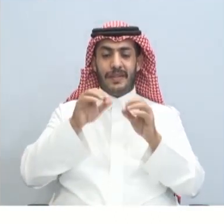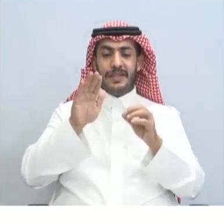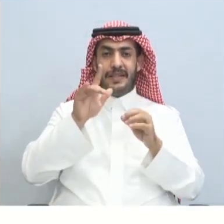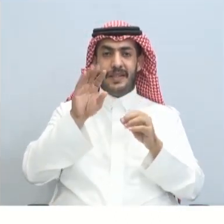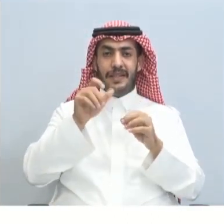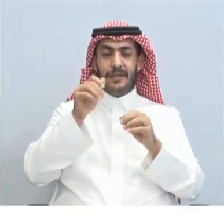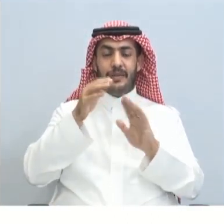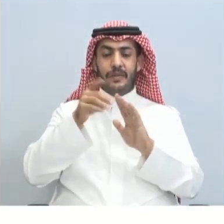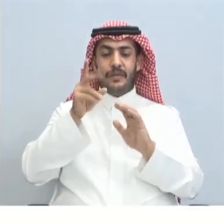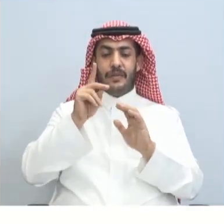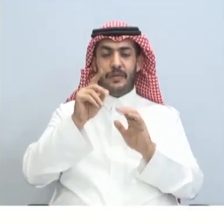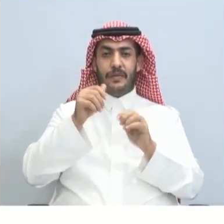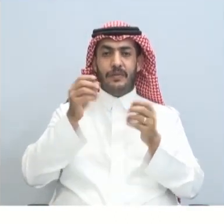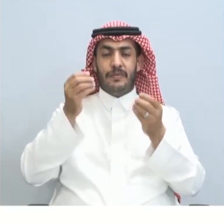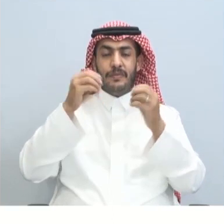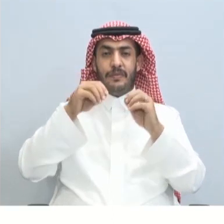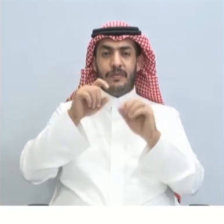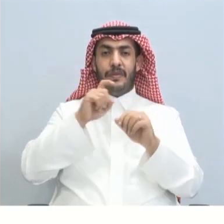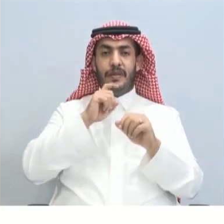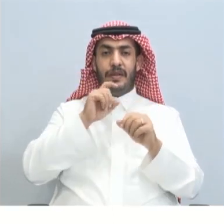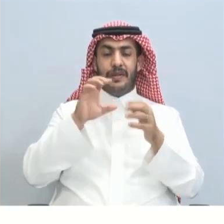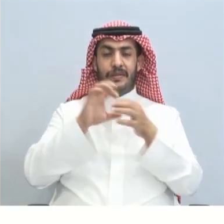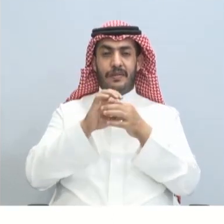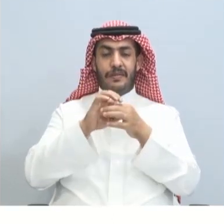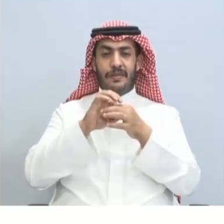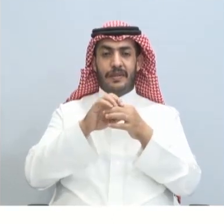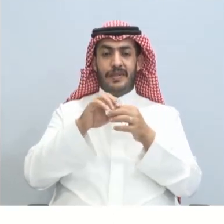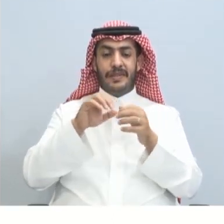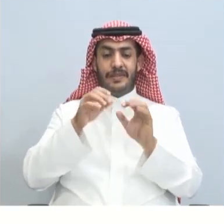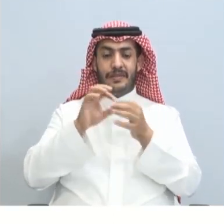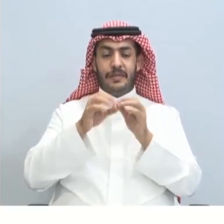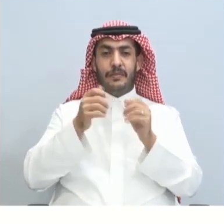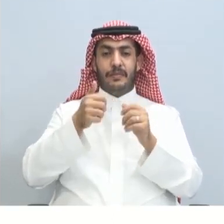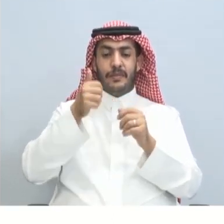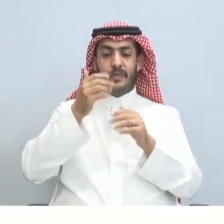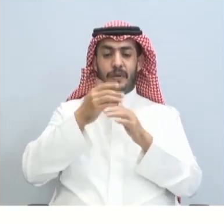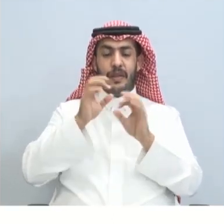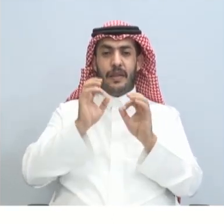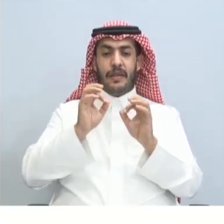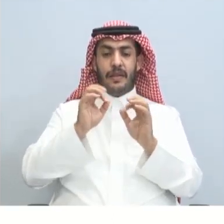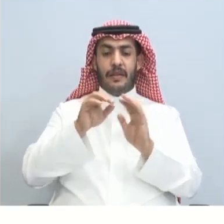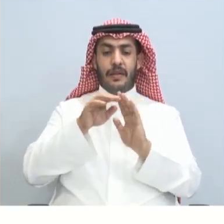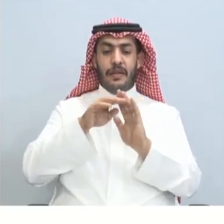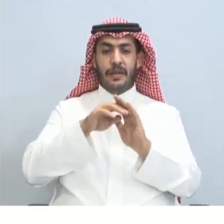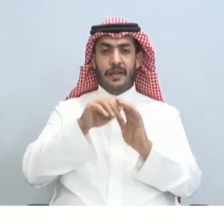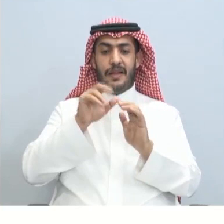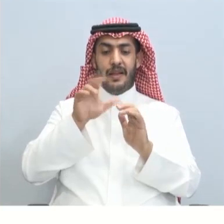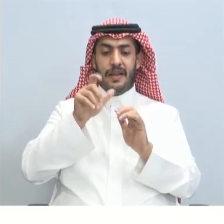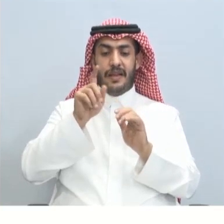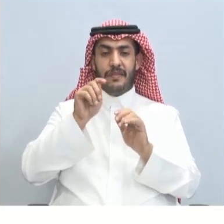السيليكا وتنتج عن ضعف الروابط بين هذه السلاسل المزدوجه الطبيعيه